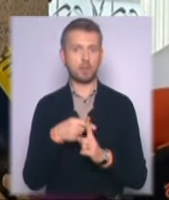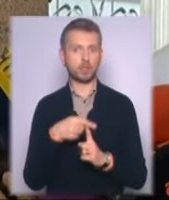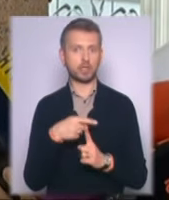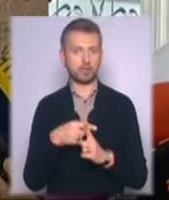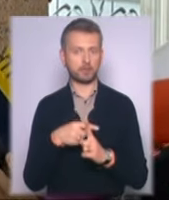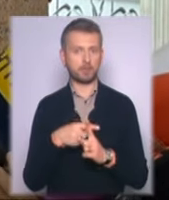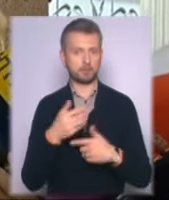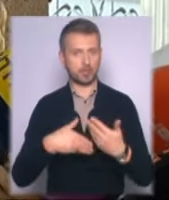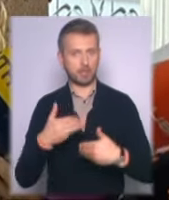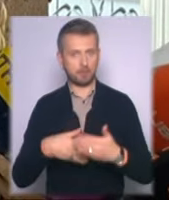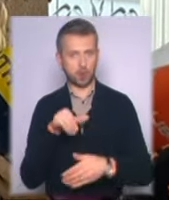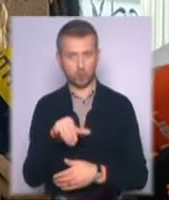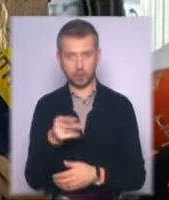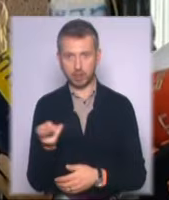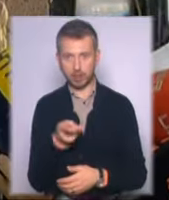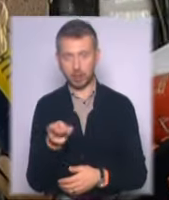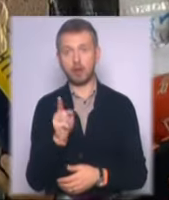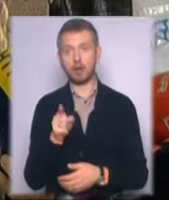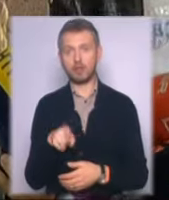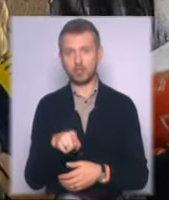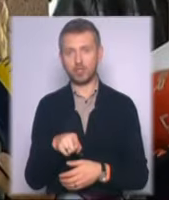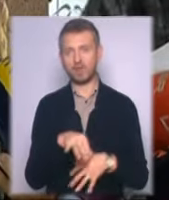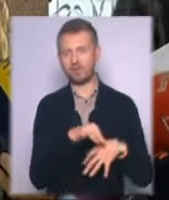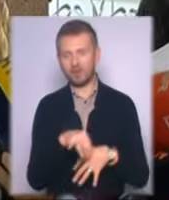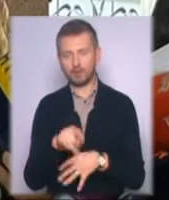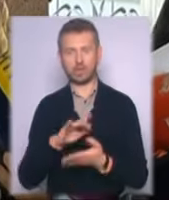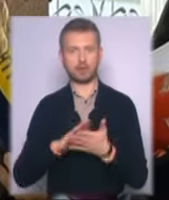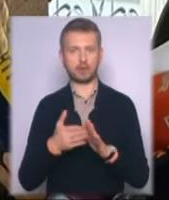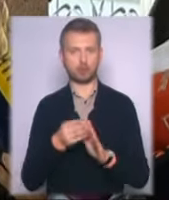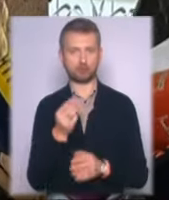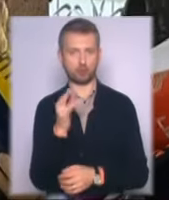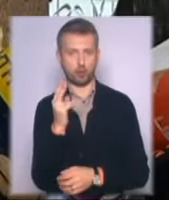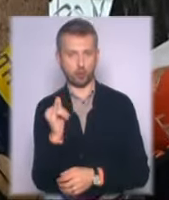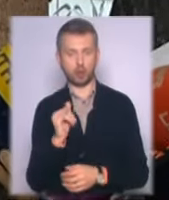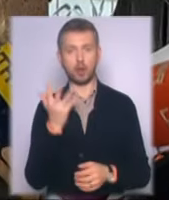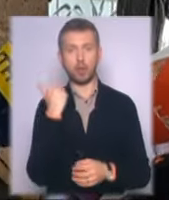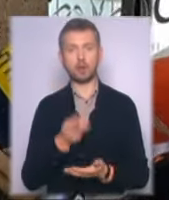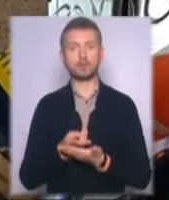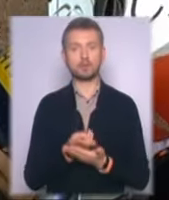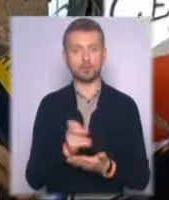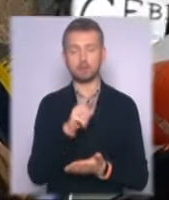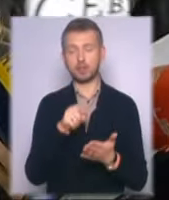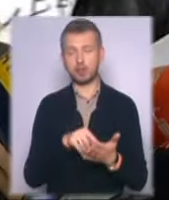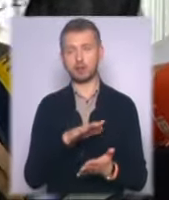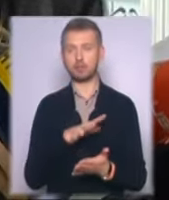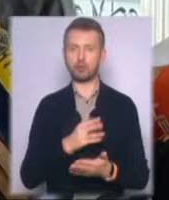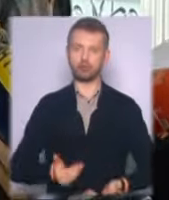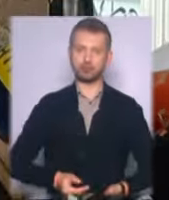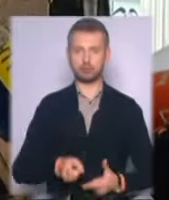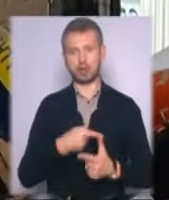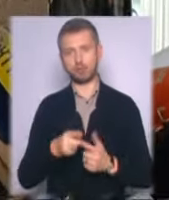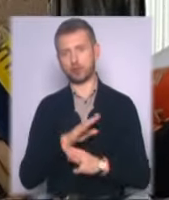них. І вони виведені стану шоку, тому що коли поступали, питання стояло про життя і смерть. На